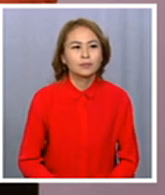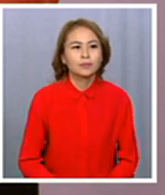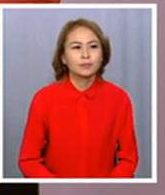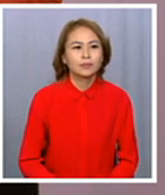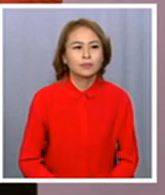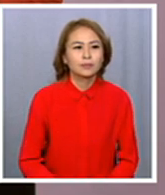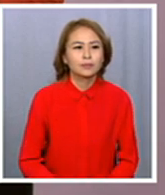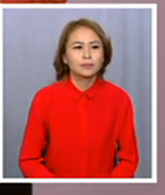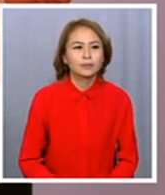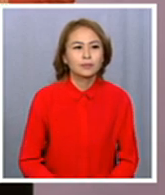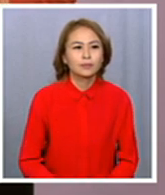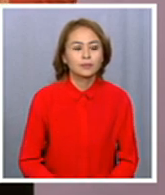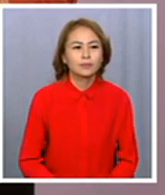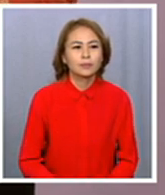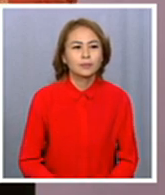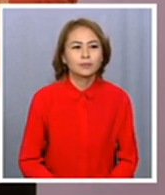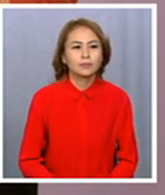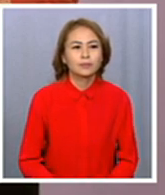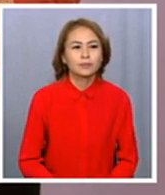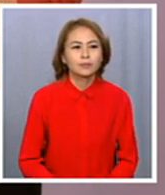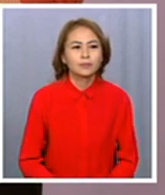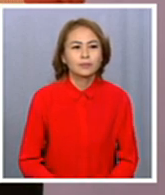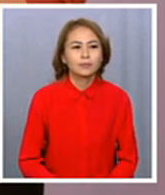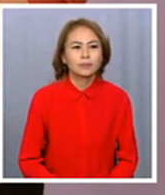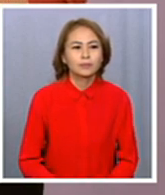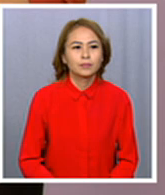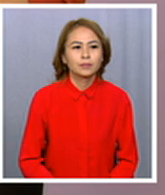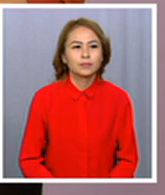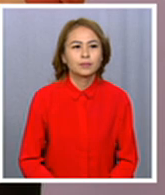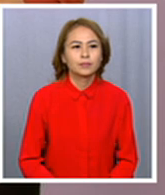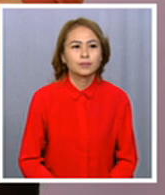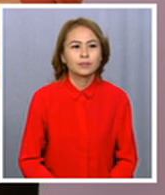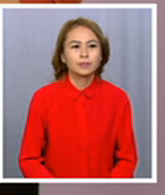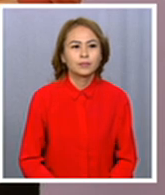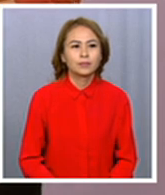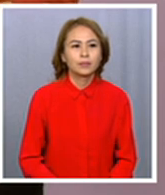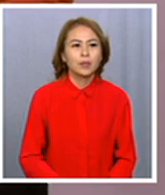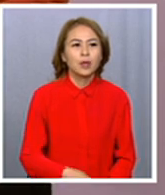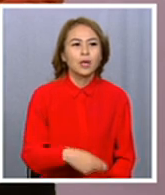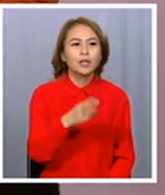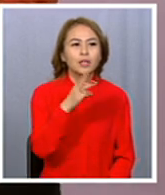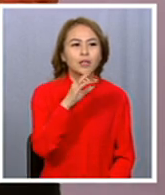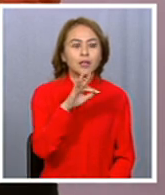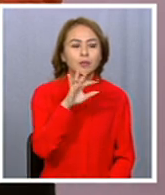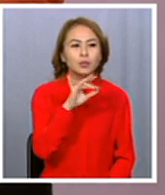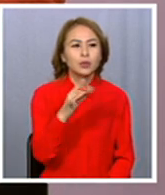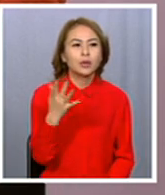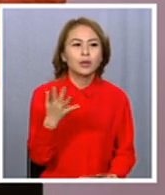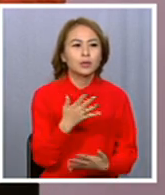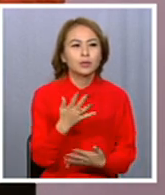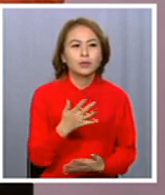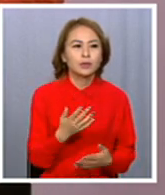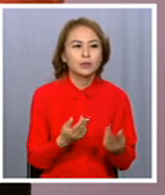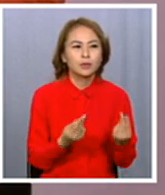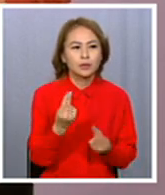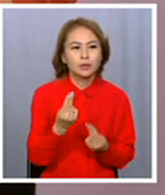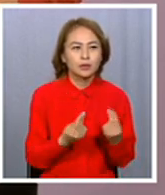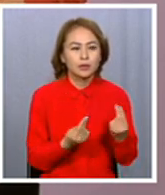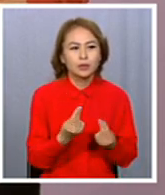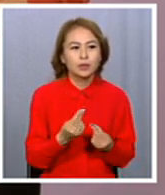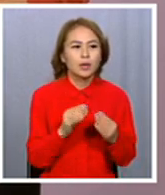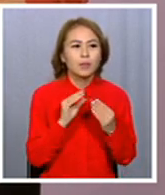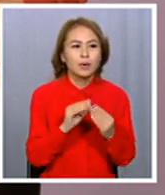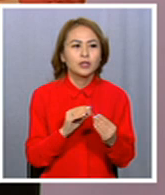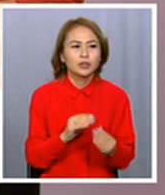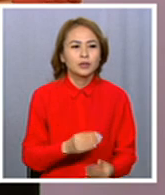Асанның ойыншығы ұшақ. Тимурдың ойыншығы не болуы мүмкін? Дұрыс айтасыңдар, Тимурдың ойыншығы